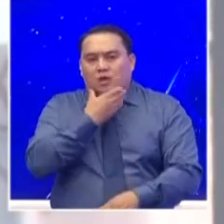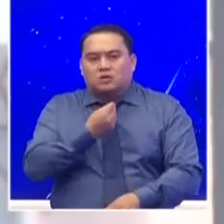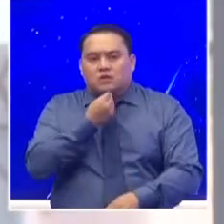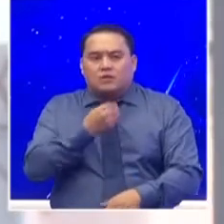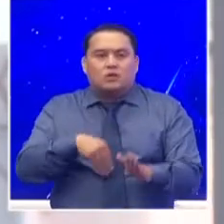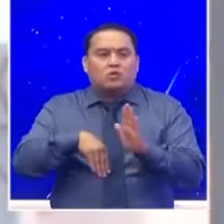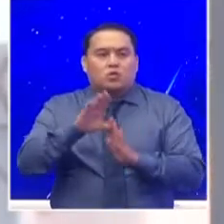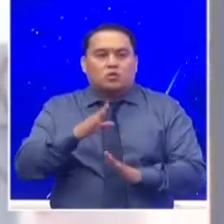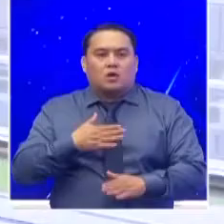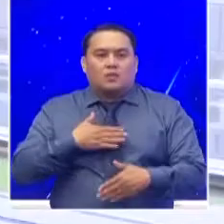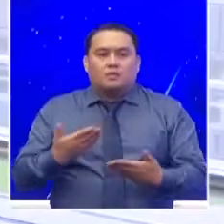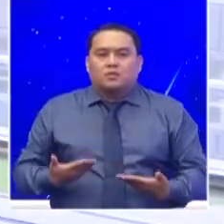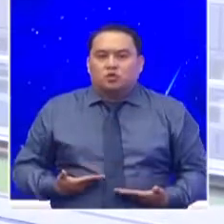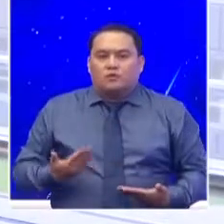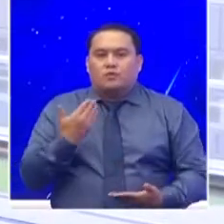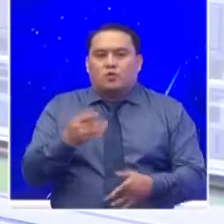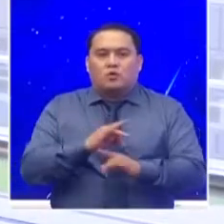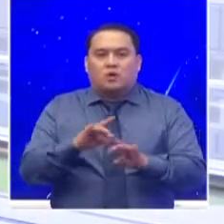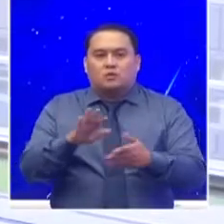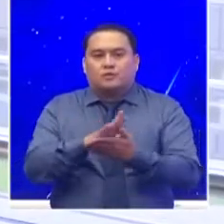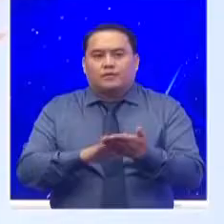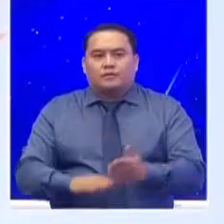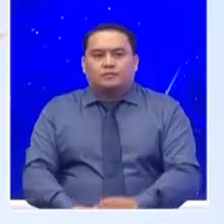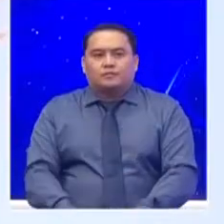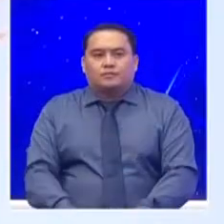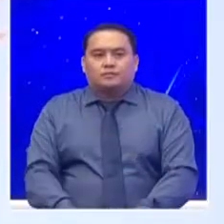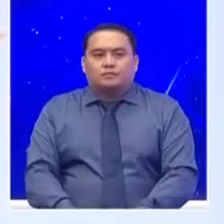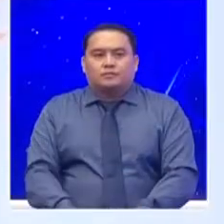лучших стран, в которых я был, делится Юсри Мухаммед.